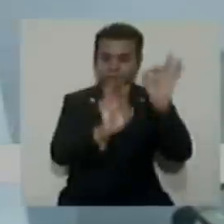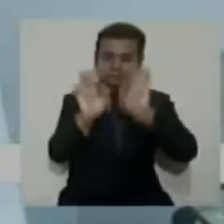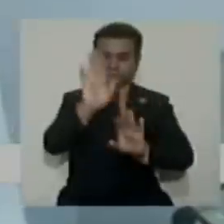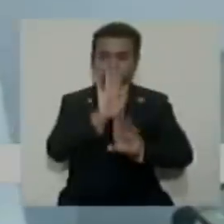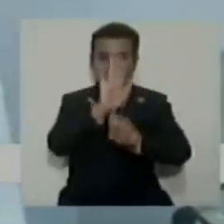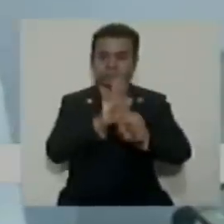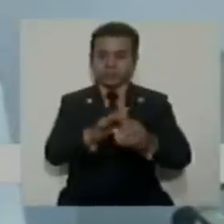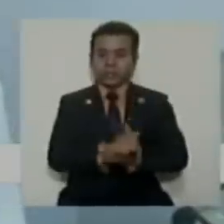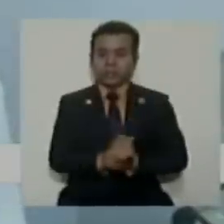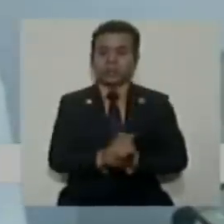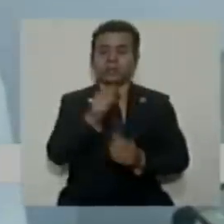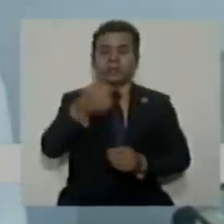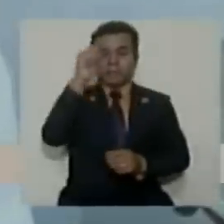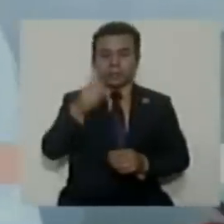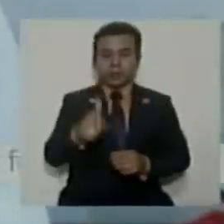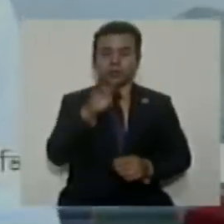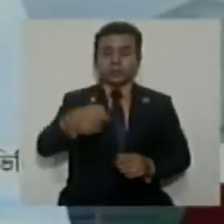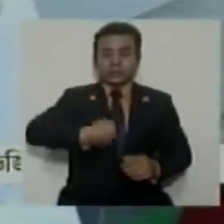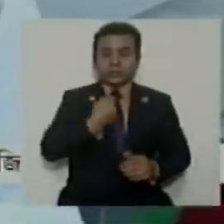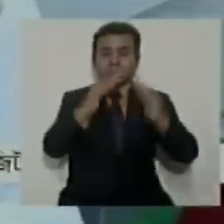সারা দেশে প্রায়